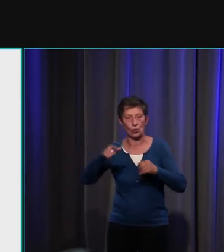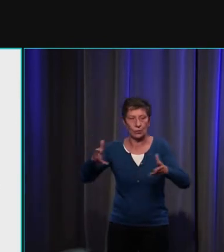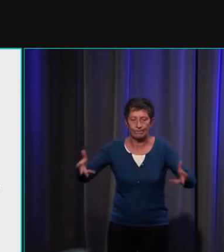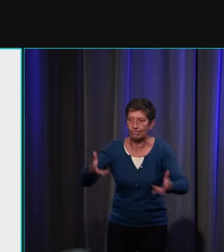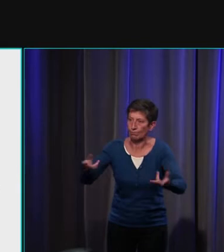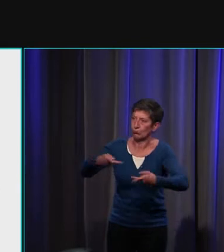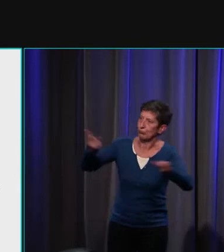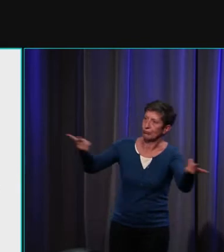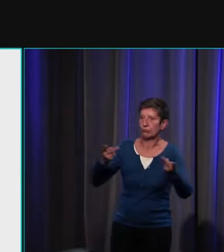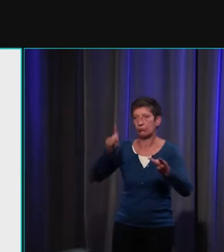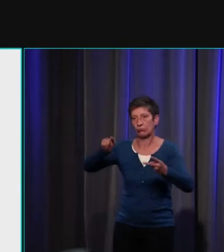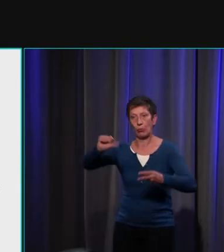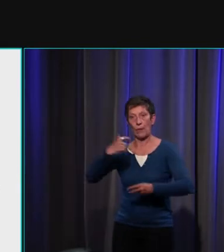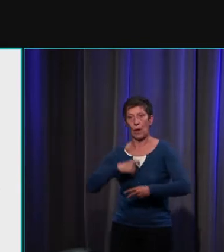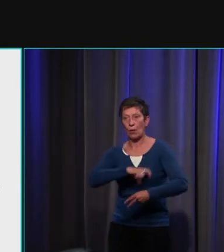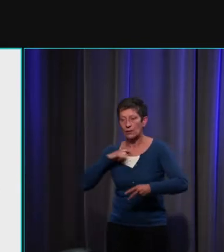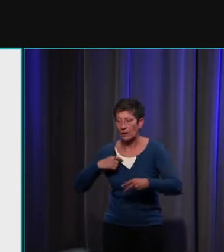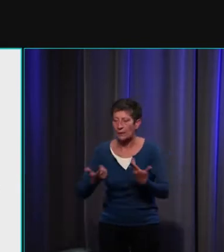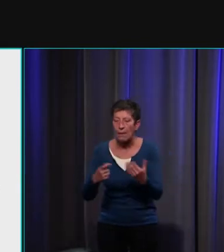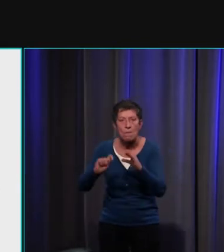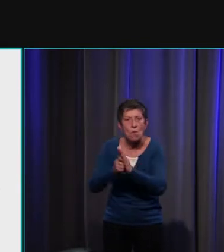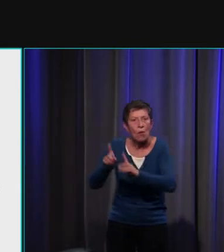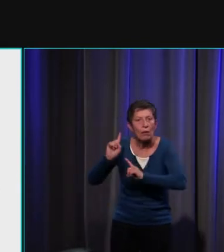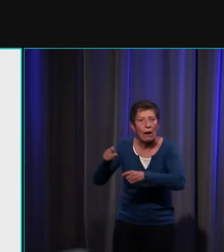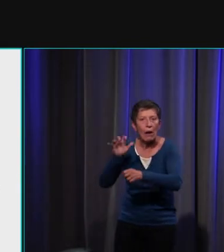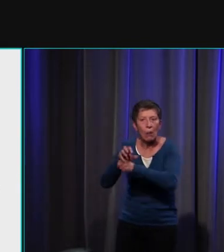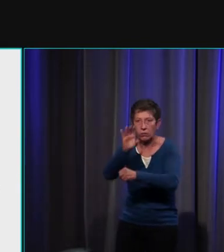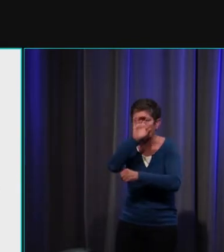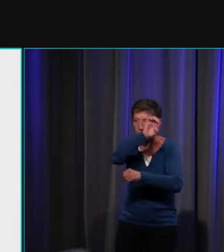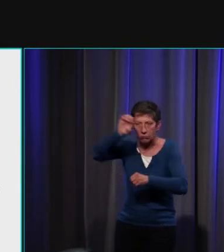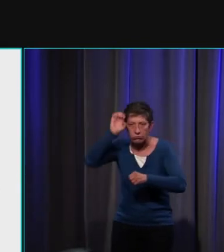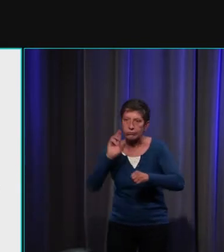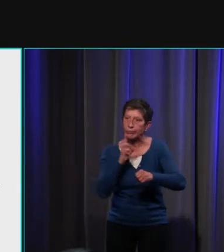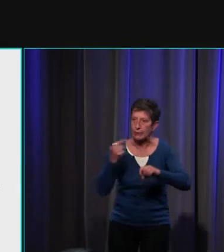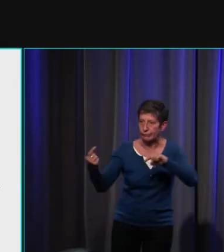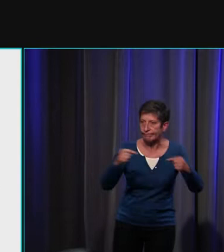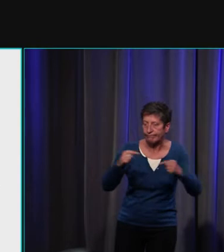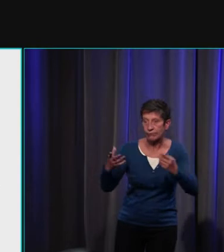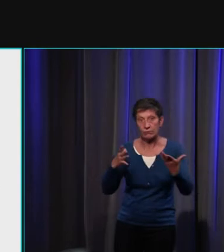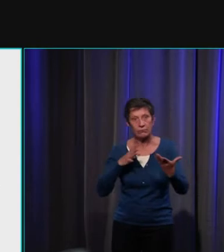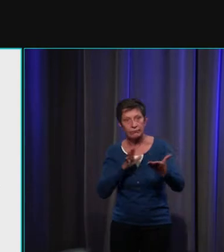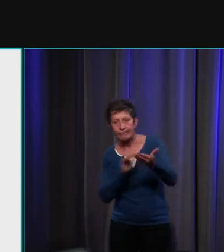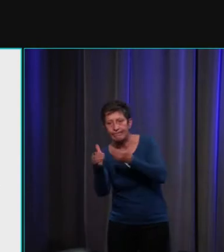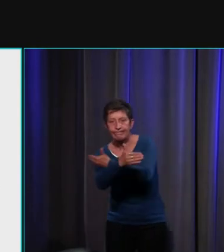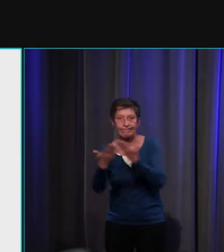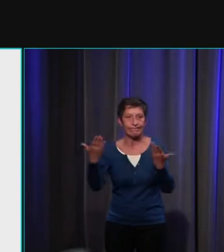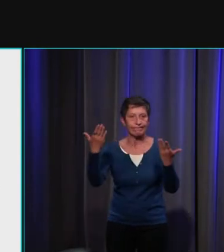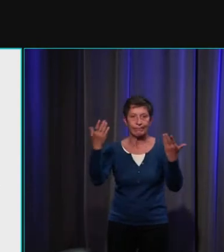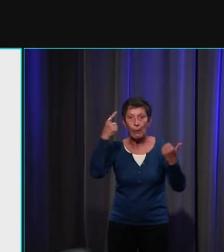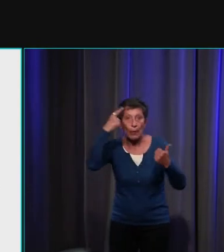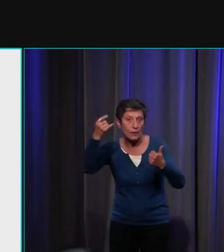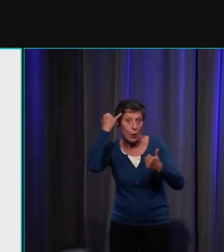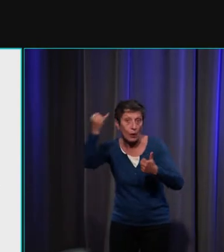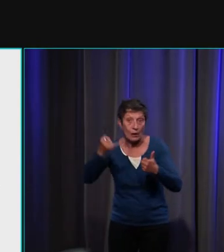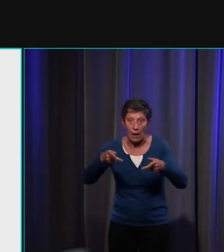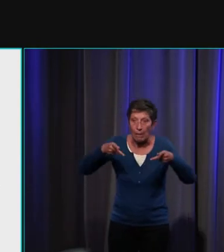des guerres contre les impérieux et la papauté vous avez déjà une pensée extrêmement pacifistes sous la plume de celui